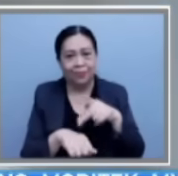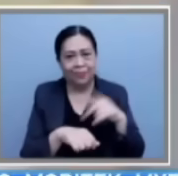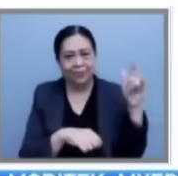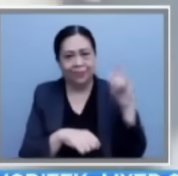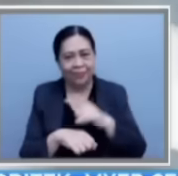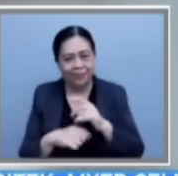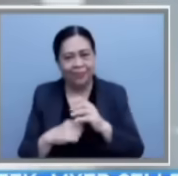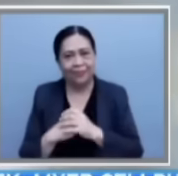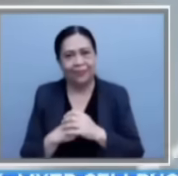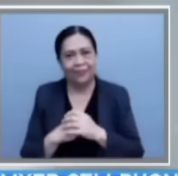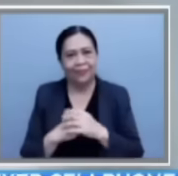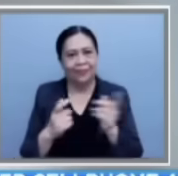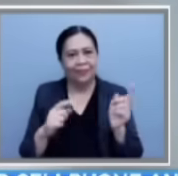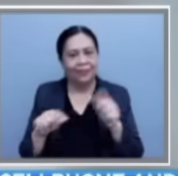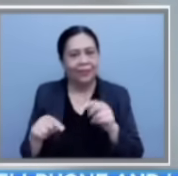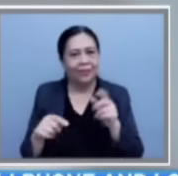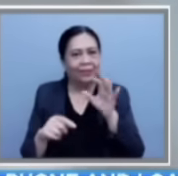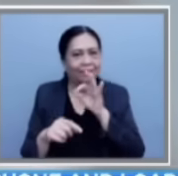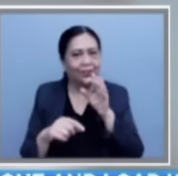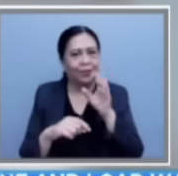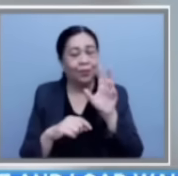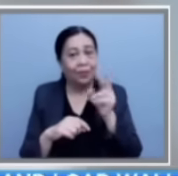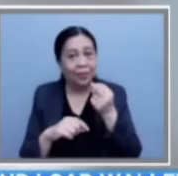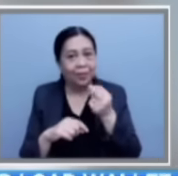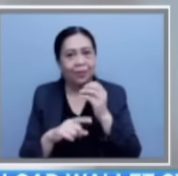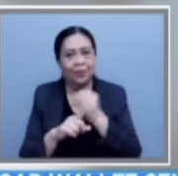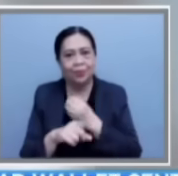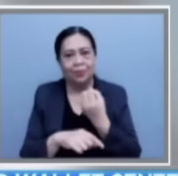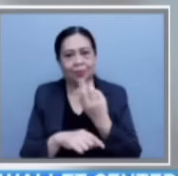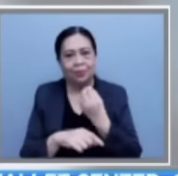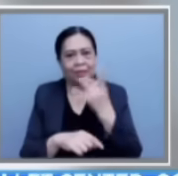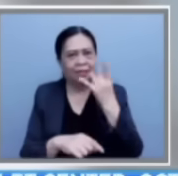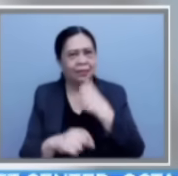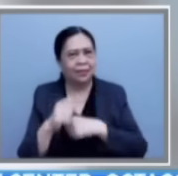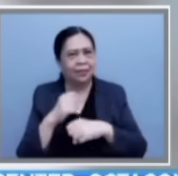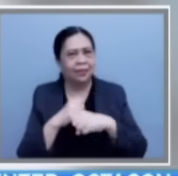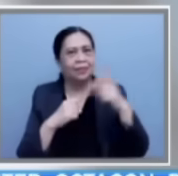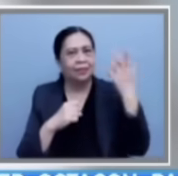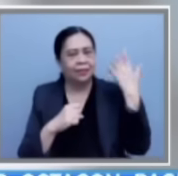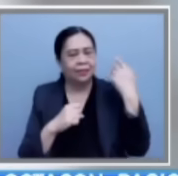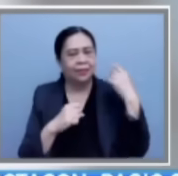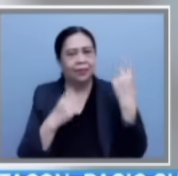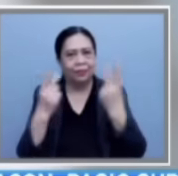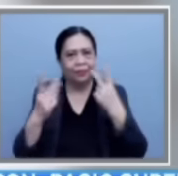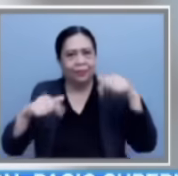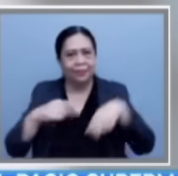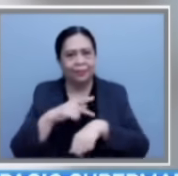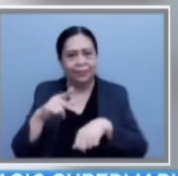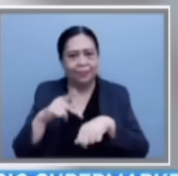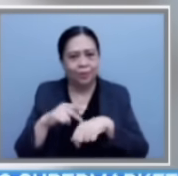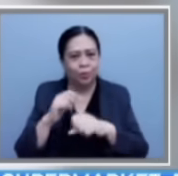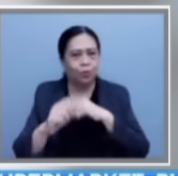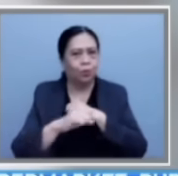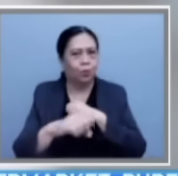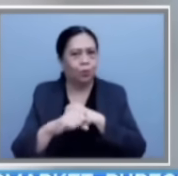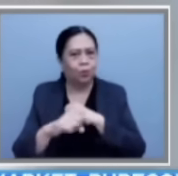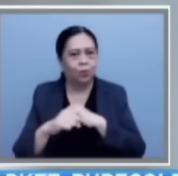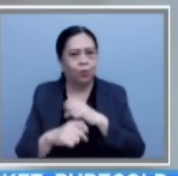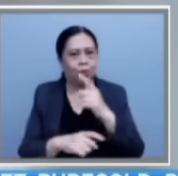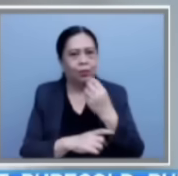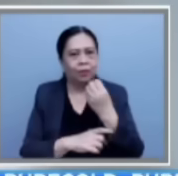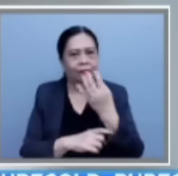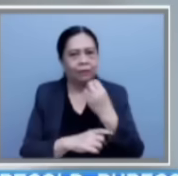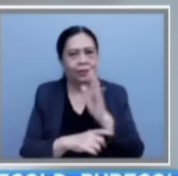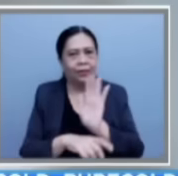Minho sa mga Pinoy sa October 15 8 years ago ng bumisita siya sa bansa para i-promote ang 2015 film niyang